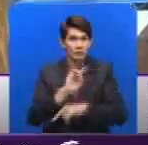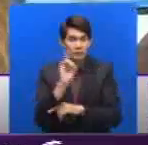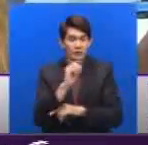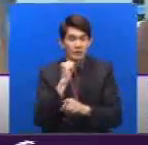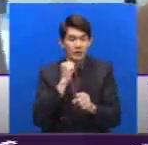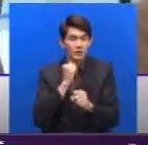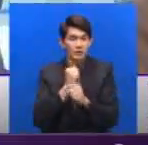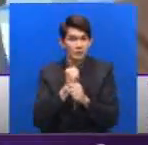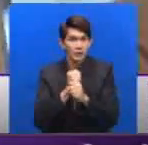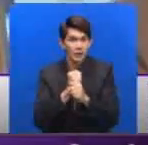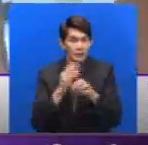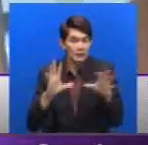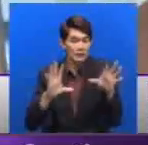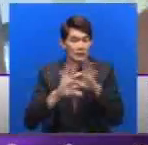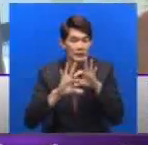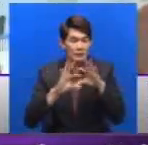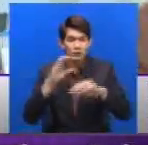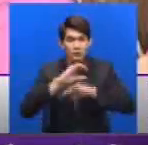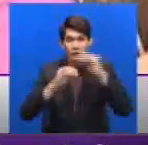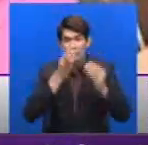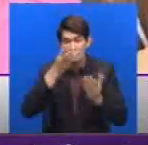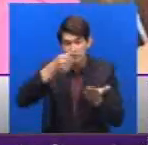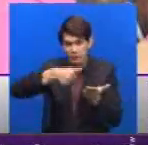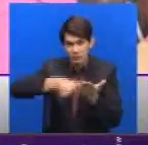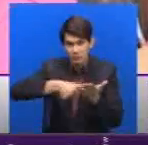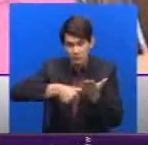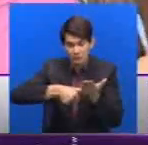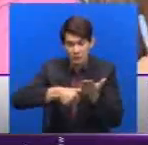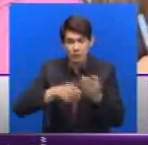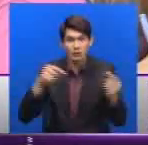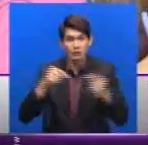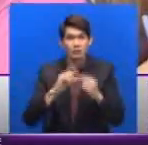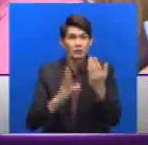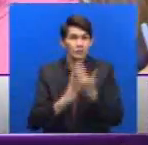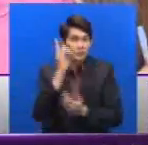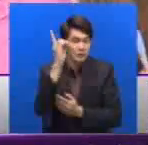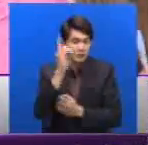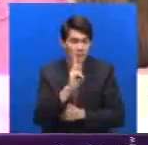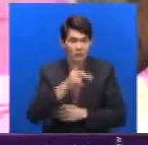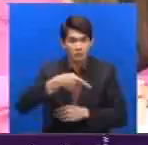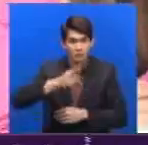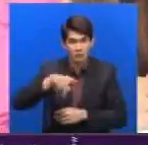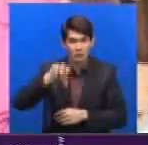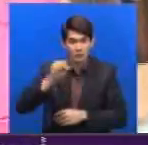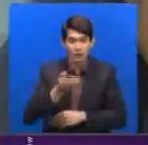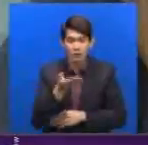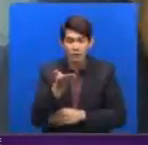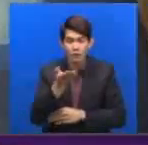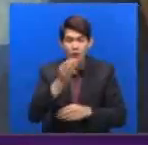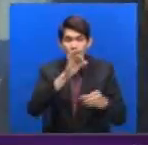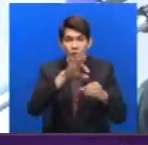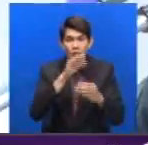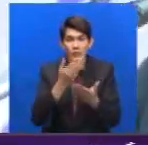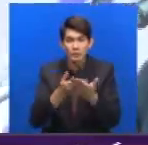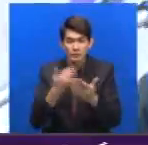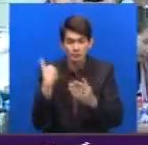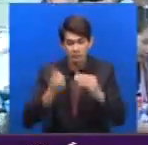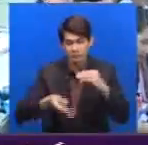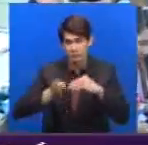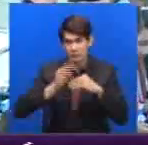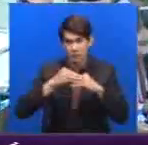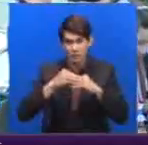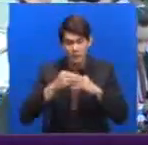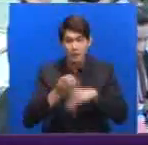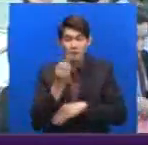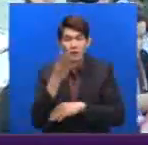การค้างเงินจำนำข้าวโดยสัปดาห์หน้าค่ะกปปสจะออกขอรับบริจาคเงินเพิ่มเติมอีกคาดว่าน่าจะมีจำนวน